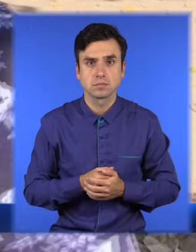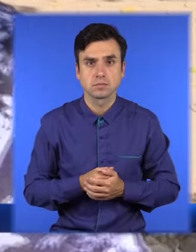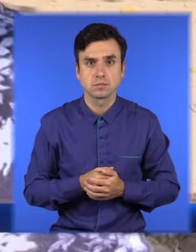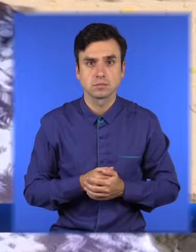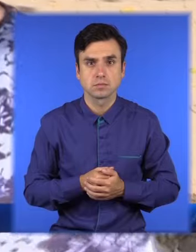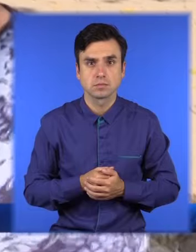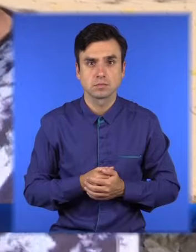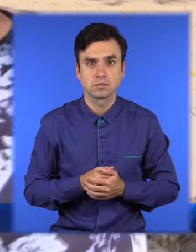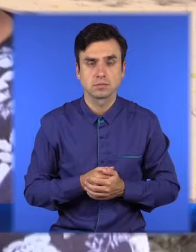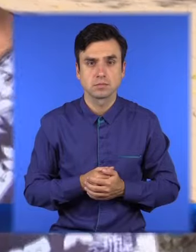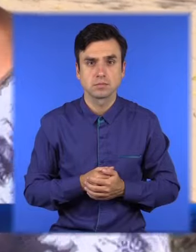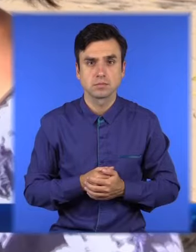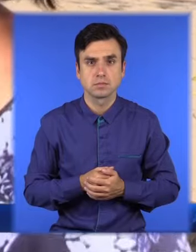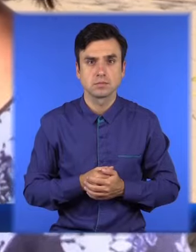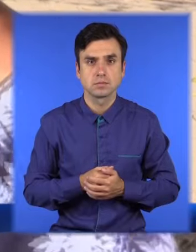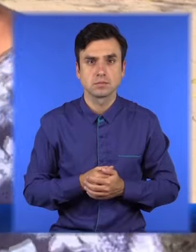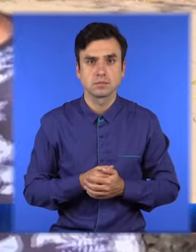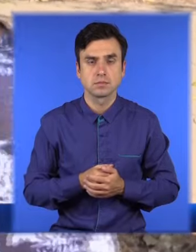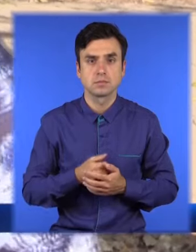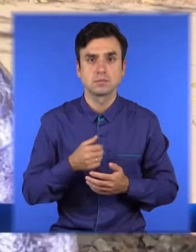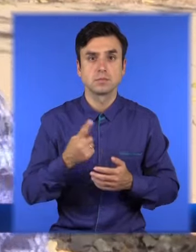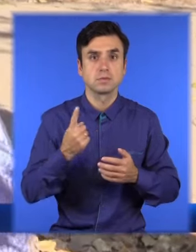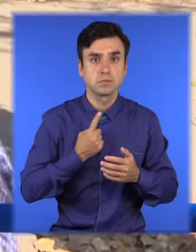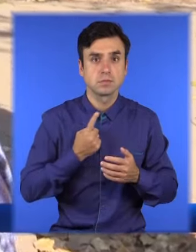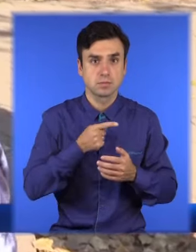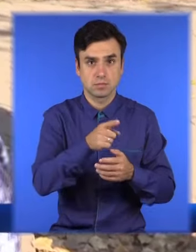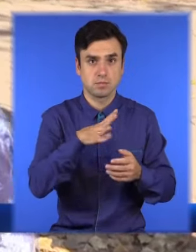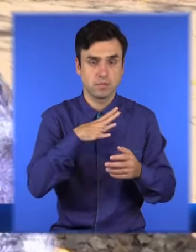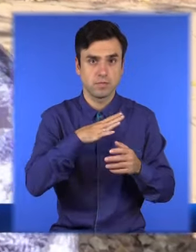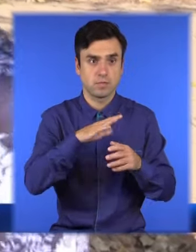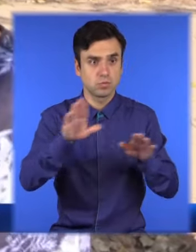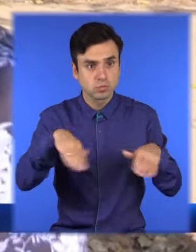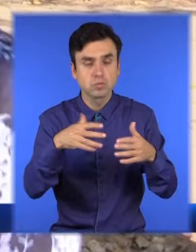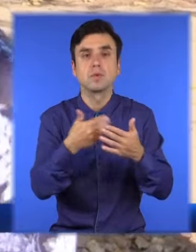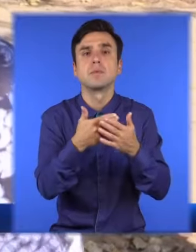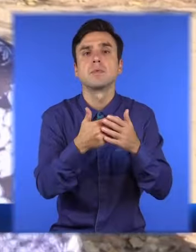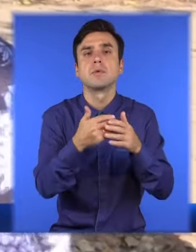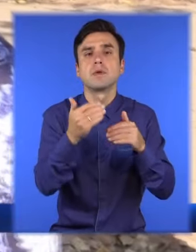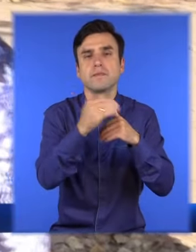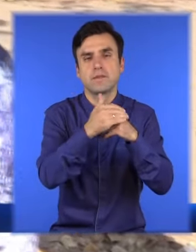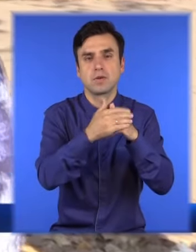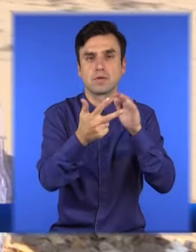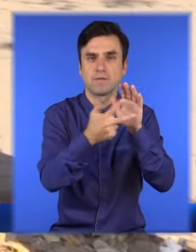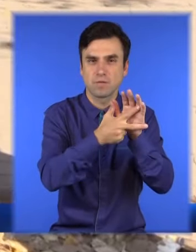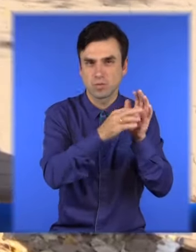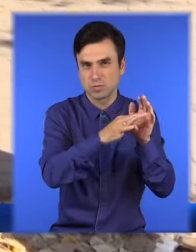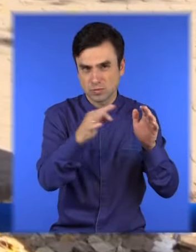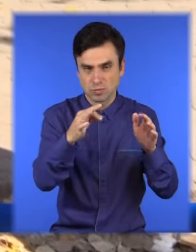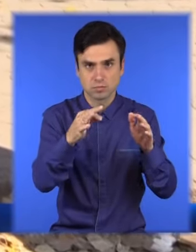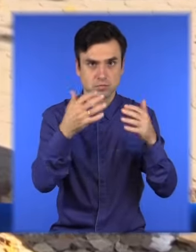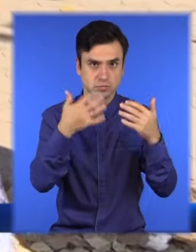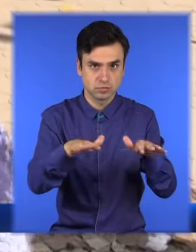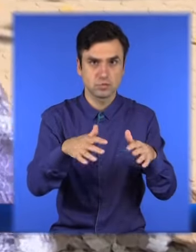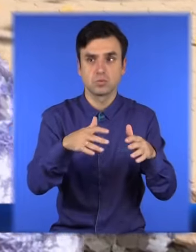там, то пускай більше маршрутів. Якщо ні, 306-й теж не дуже, там до 8 часов останні 8 з копійками вже